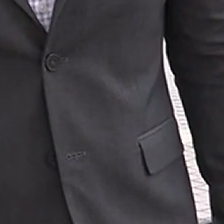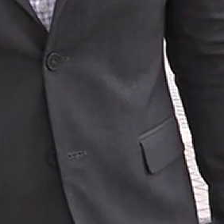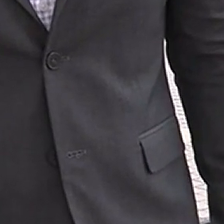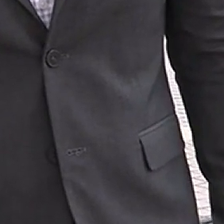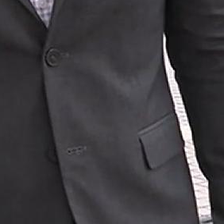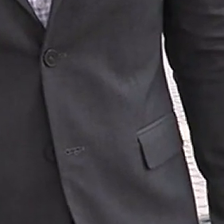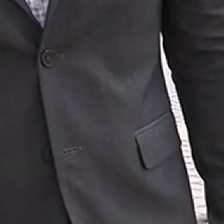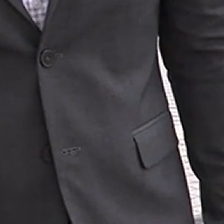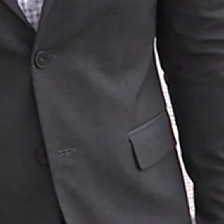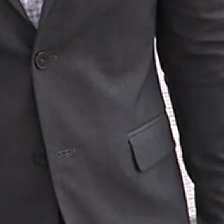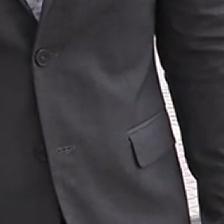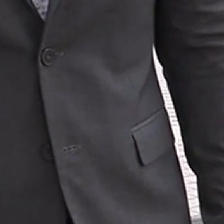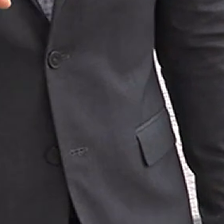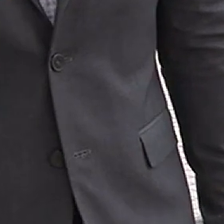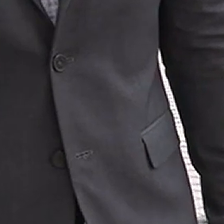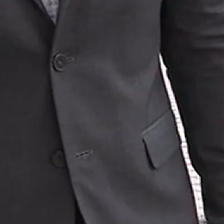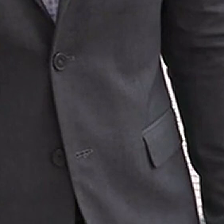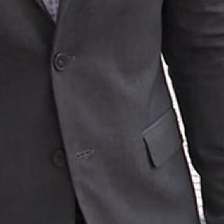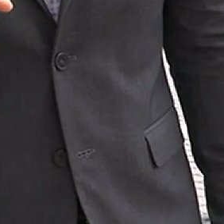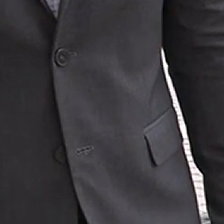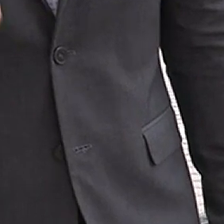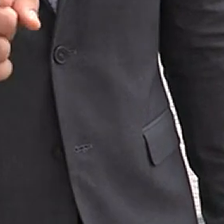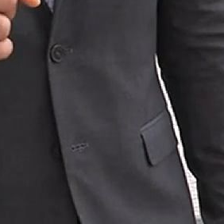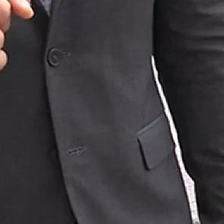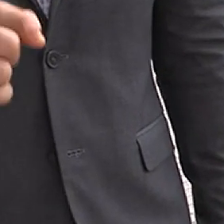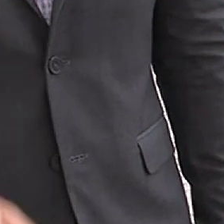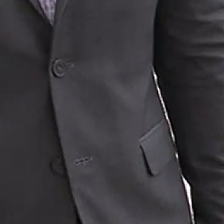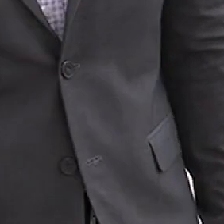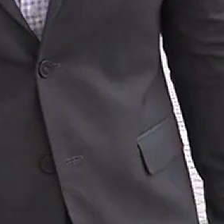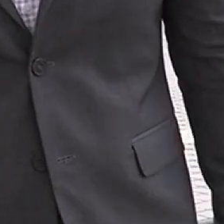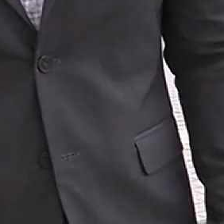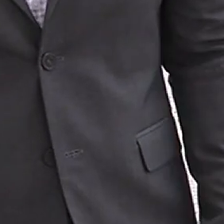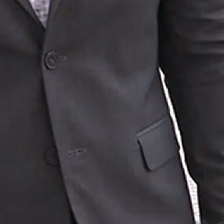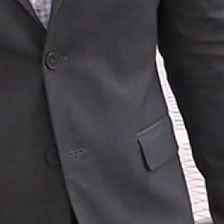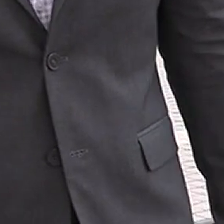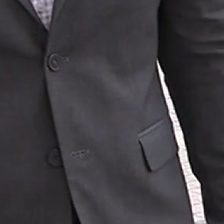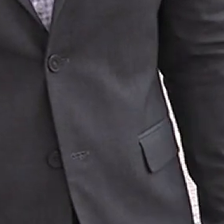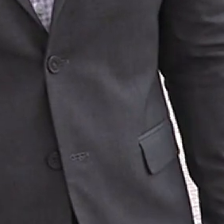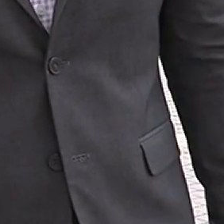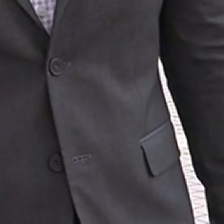semuanya kini dalam Buletin TV3 dan pastikan anda subscribe YouTube Buletin TV3.